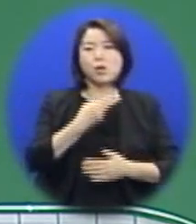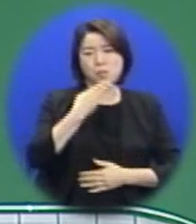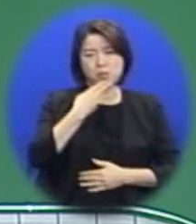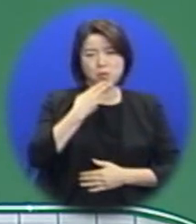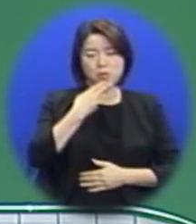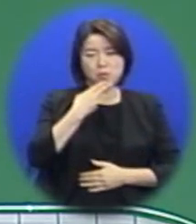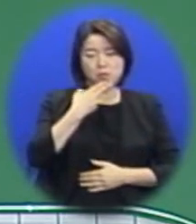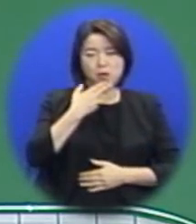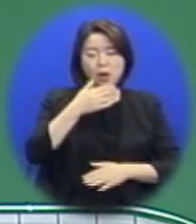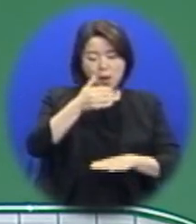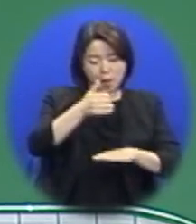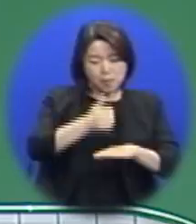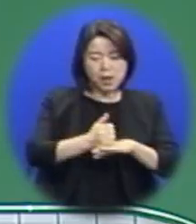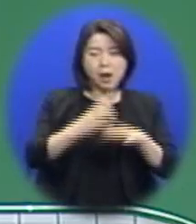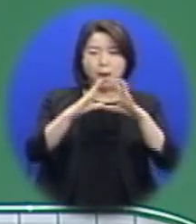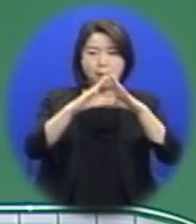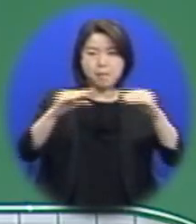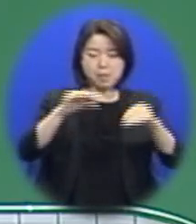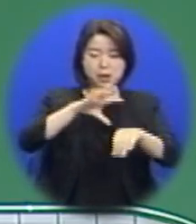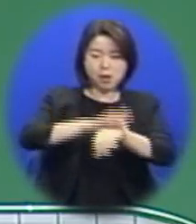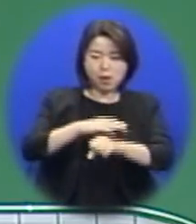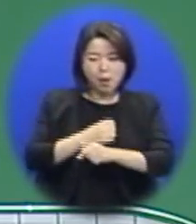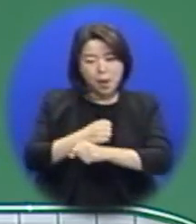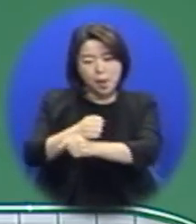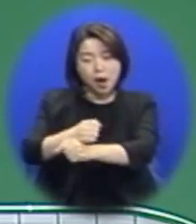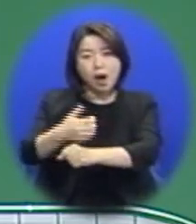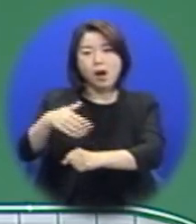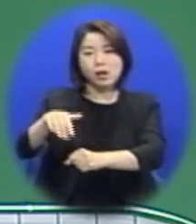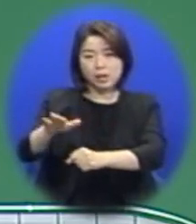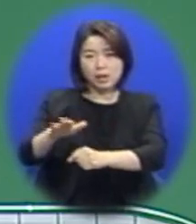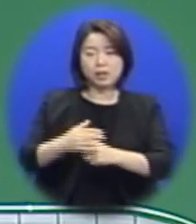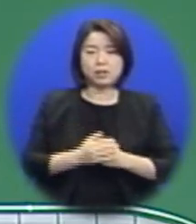바벨론의 포로로 끌려가서 거기서 우리가